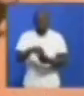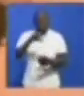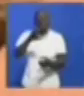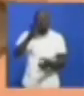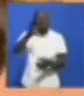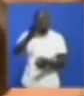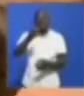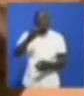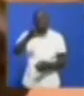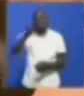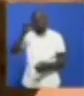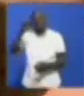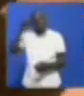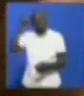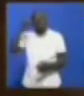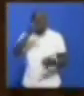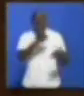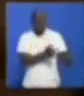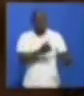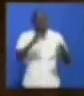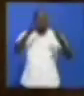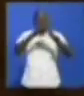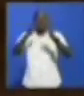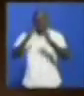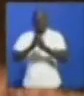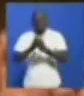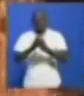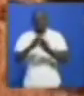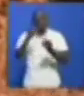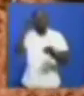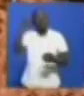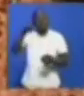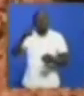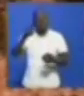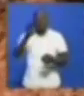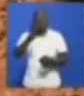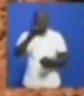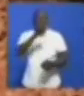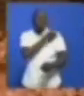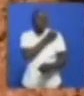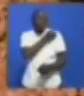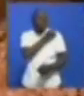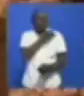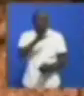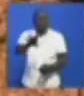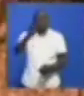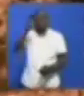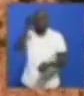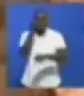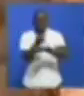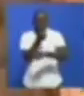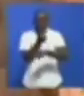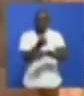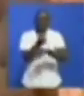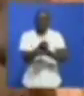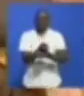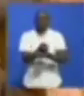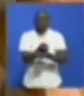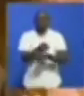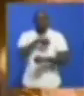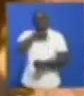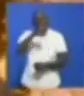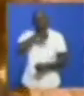aux encablures de la ville de Houndé. Que de risques pour Oumarou Zan pour en trouver de bien solides. Par exemple, ça